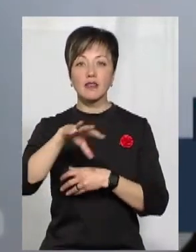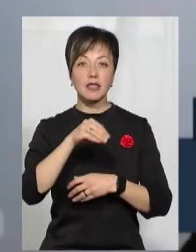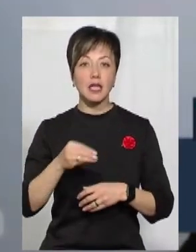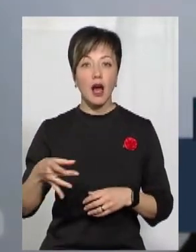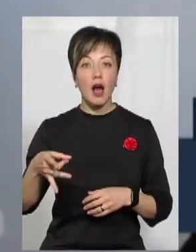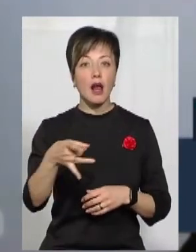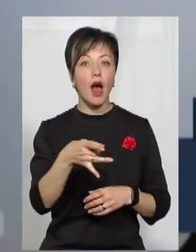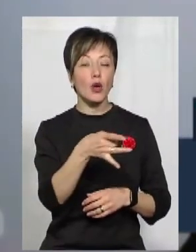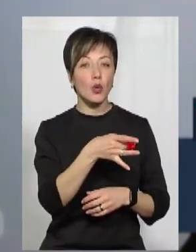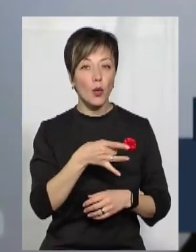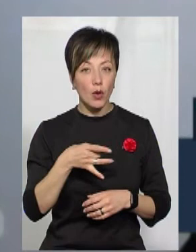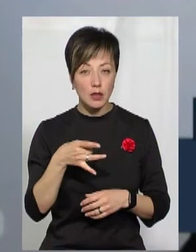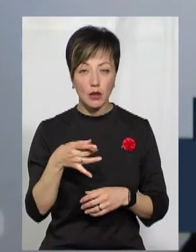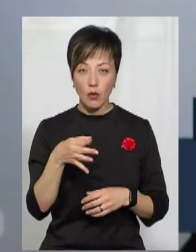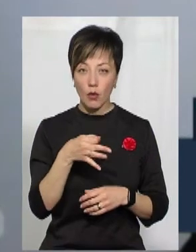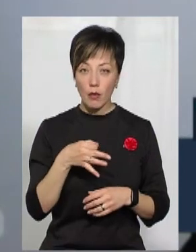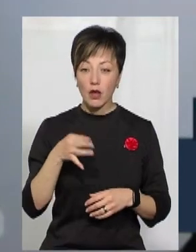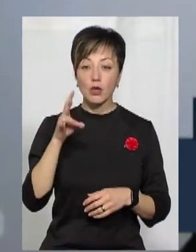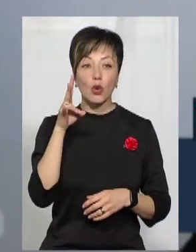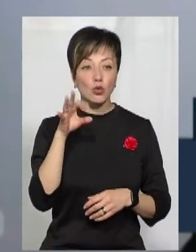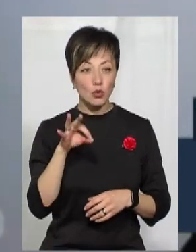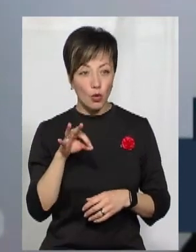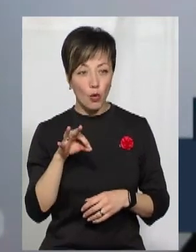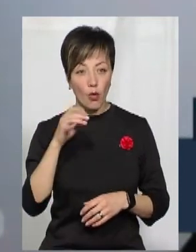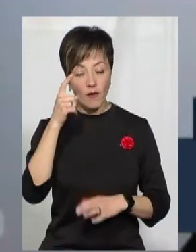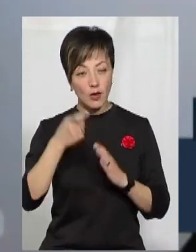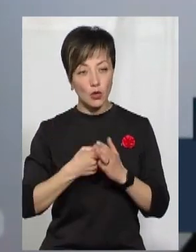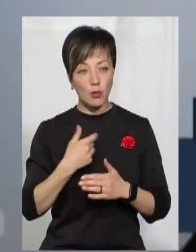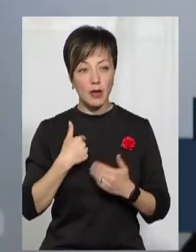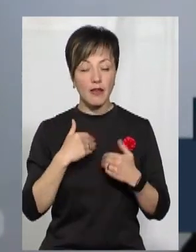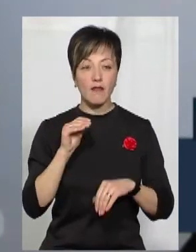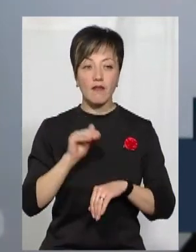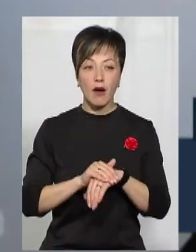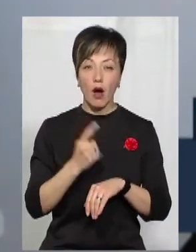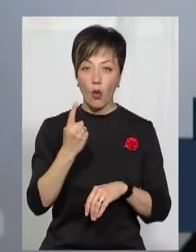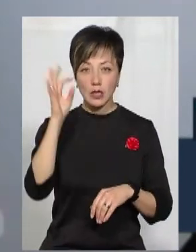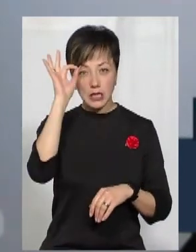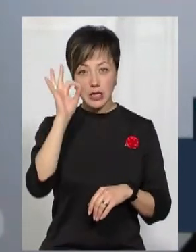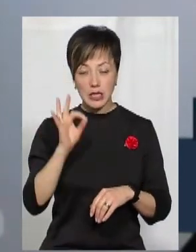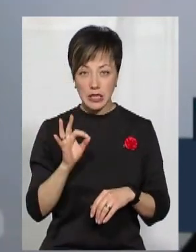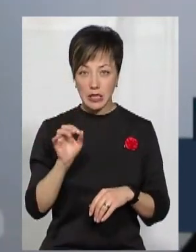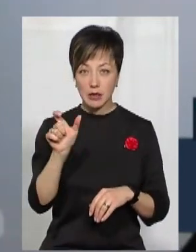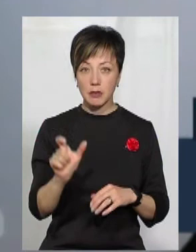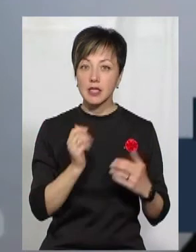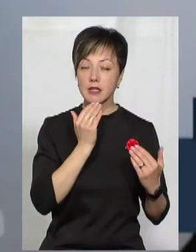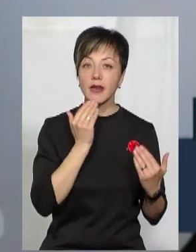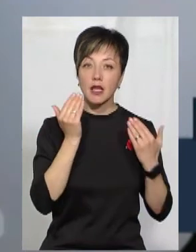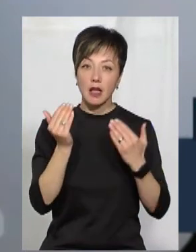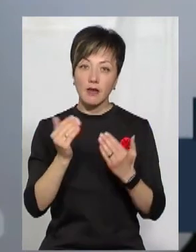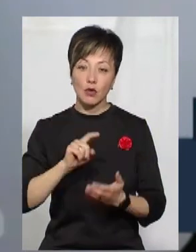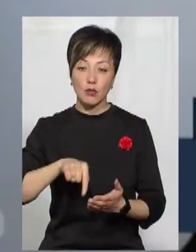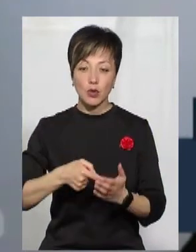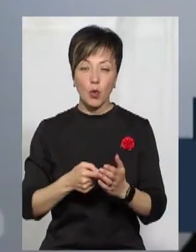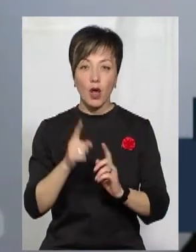області. Але відомий мені факт, що один німець, ну, кілька років тому звертався до міської ради